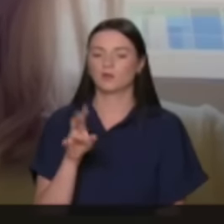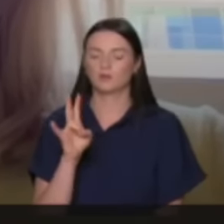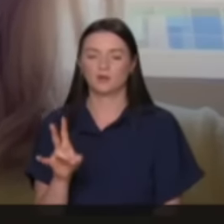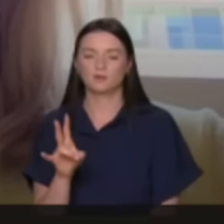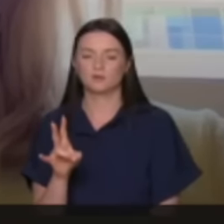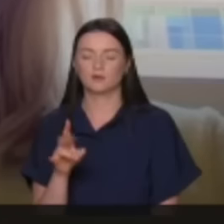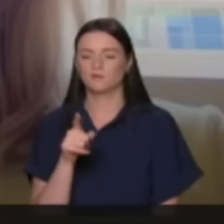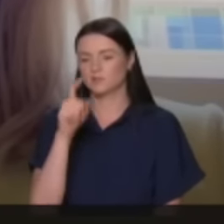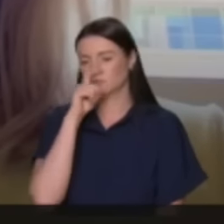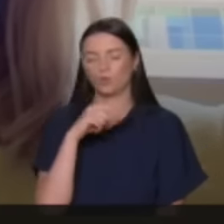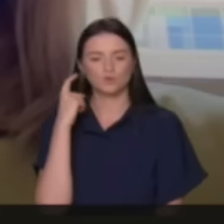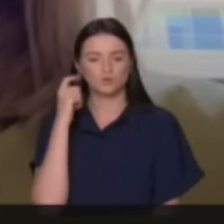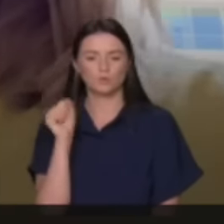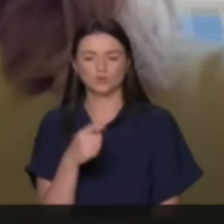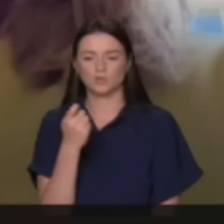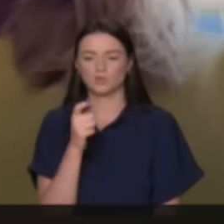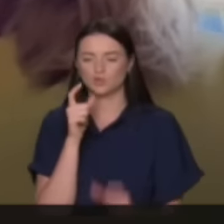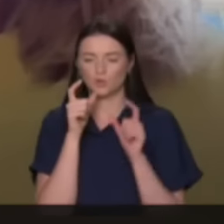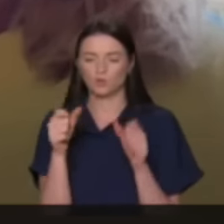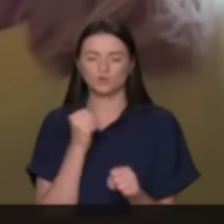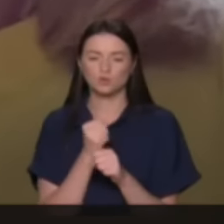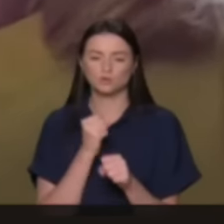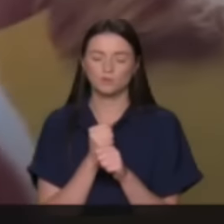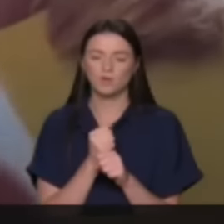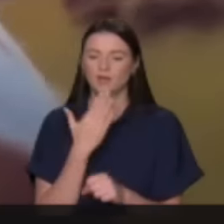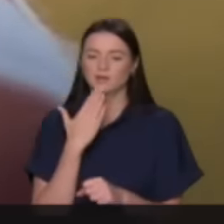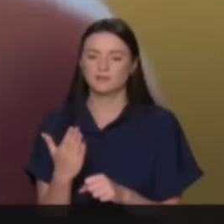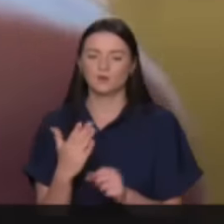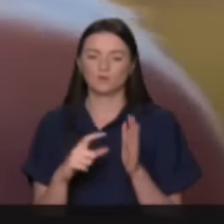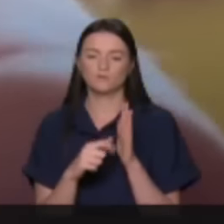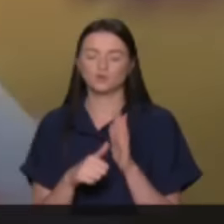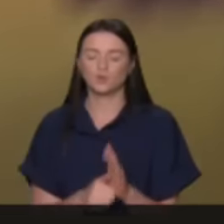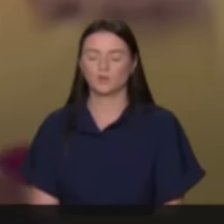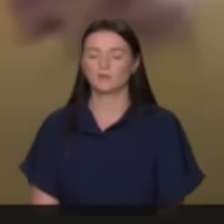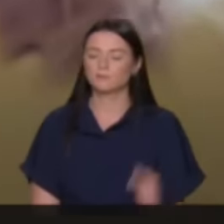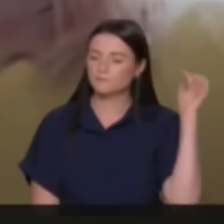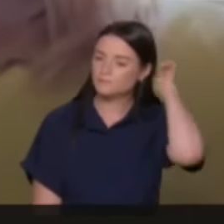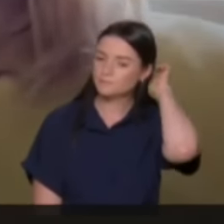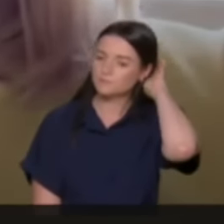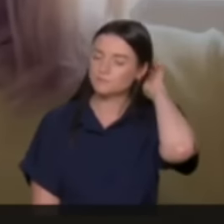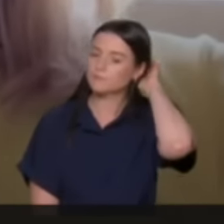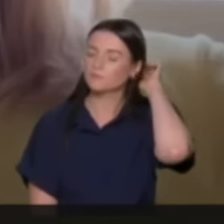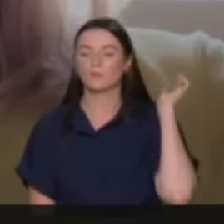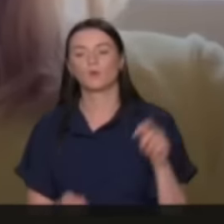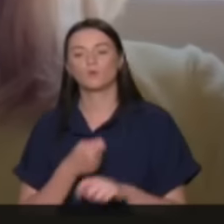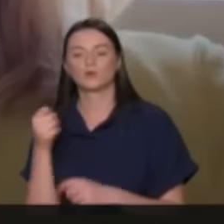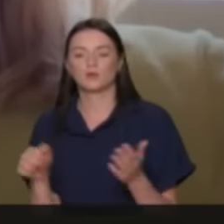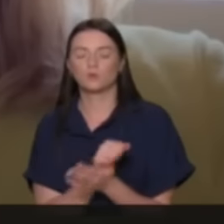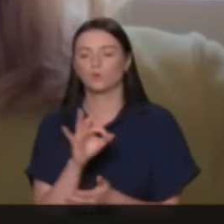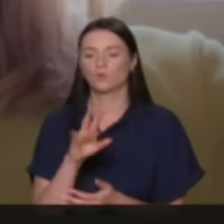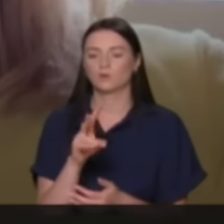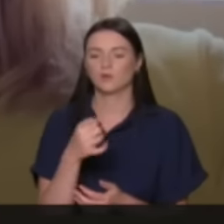вибачте, Катерина, вас погано чую. Можете трішечки голосніше зробити, Катерину? Дякую, в студії. Подати документи онлайн законом